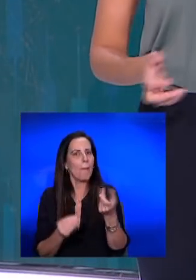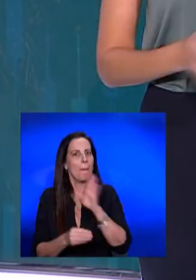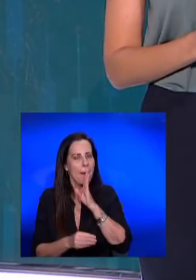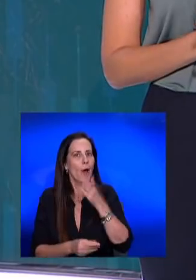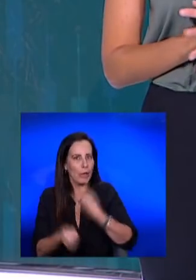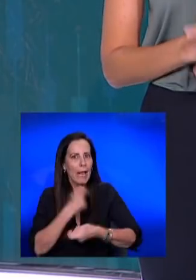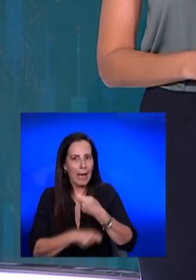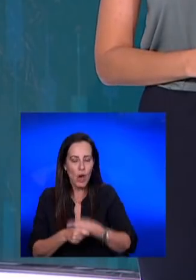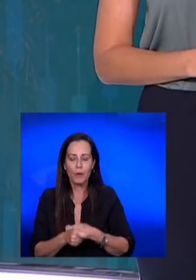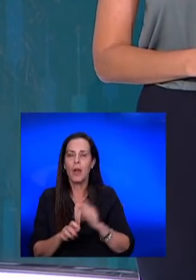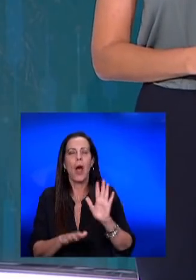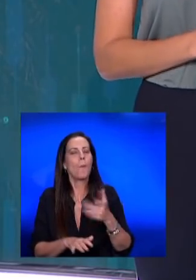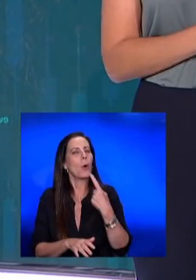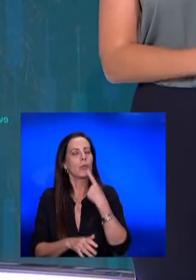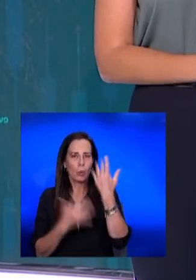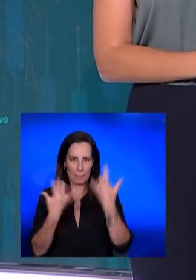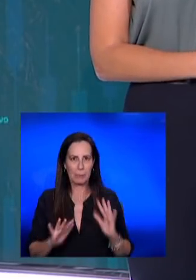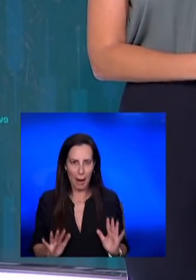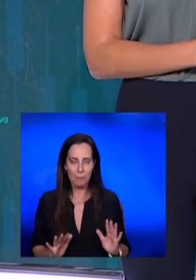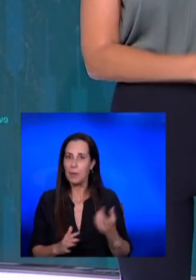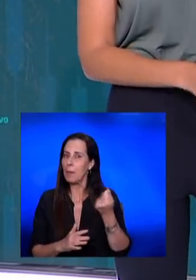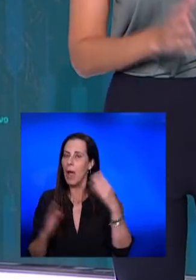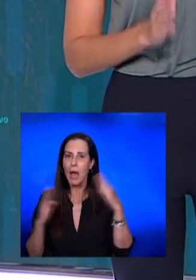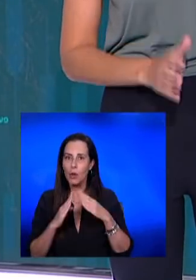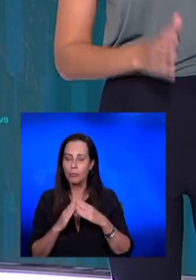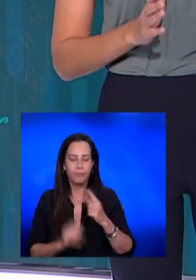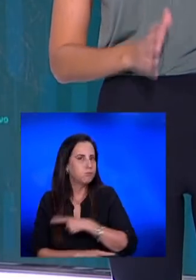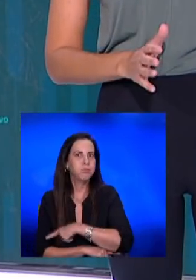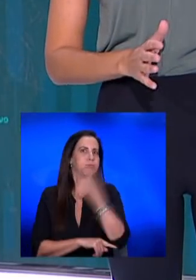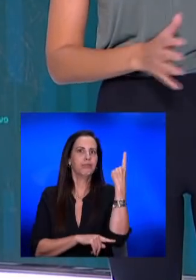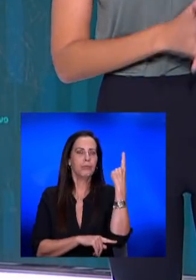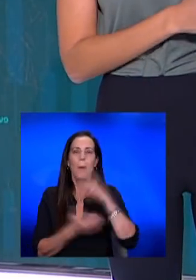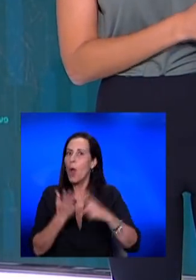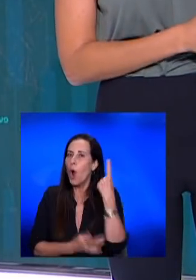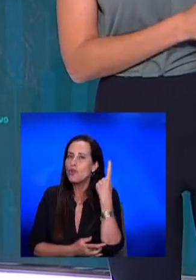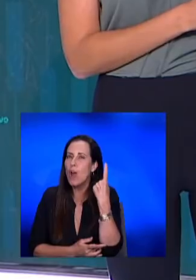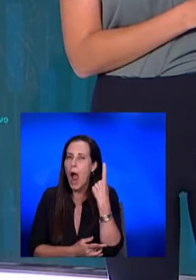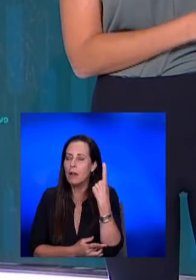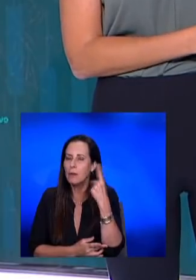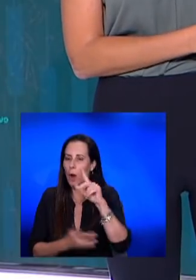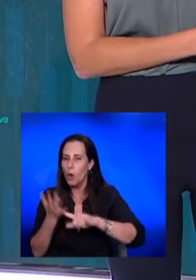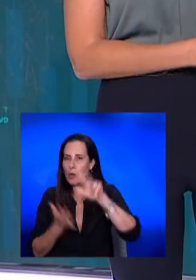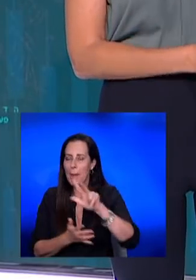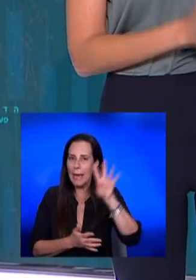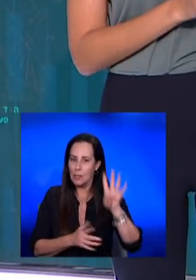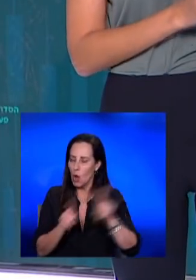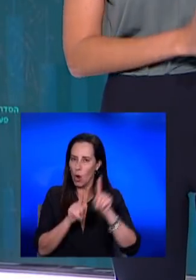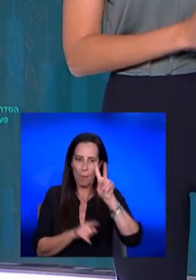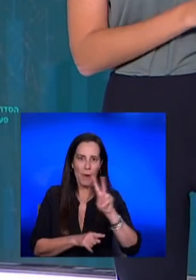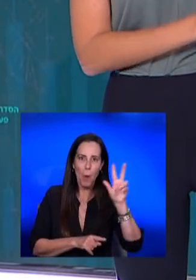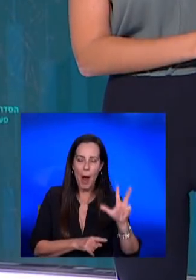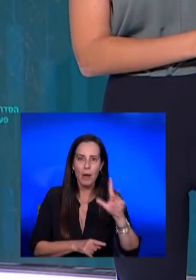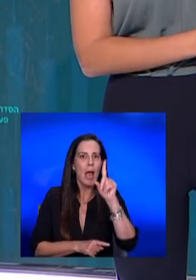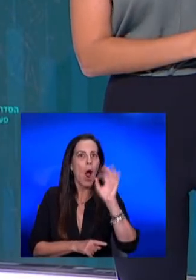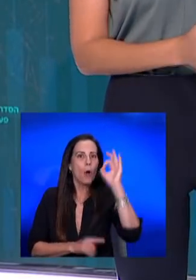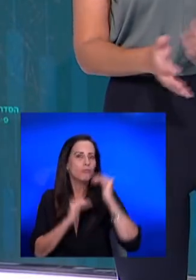כלכלי-חברתי. בואו נדבר על המספרים. מחירי הדירות כאן זינקו בחודש אחד, במרץ-אפריל, ביחס לפברואר-מרץ,